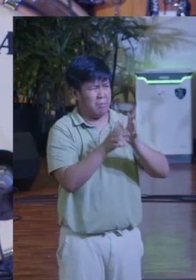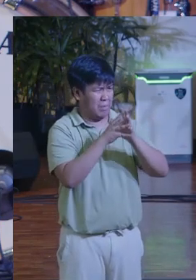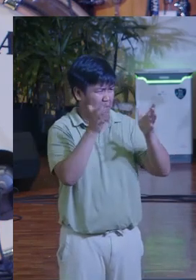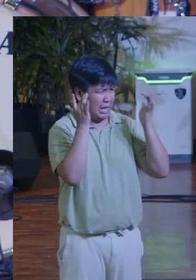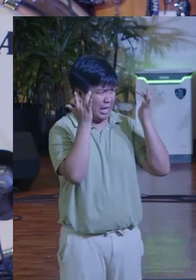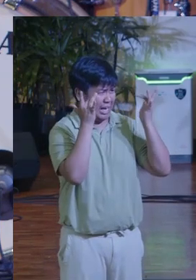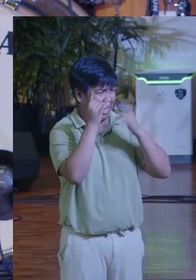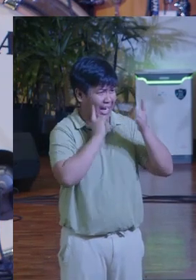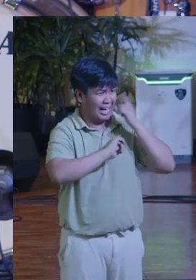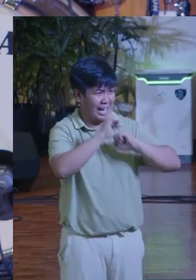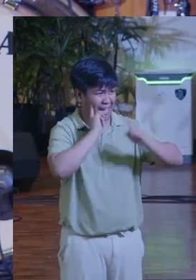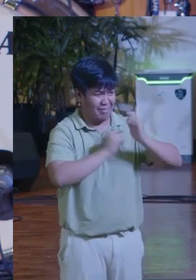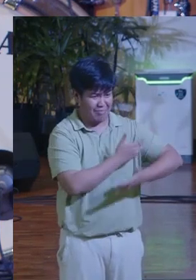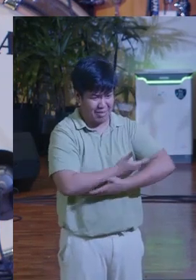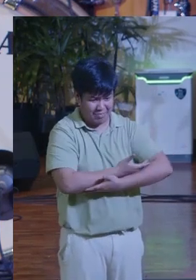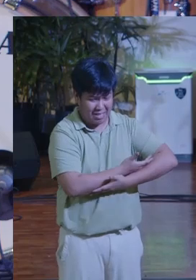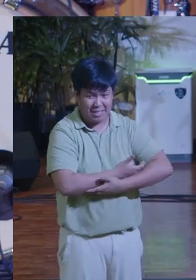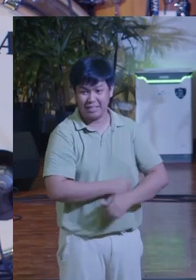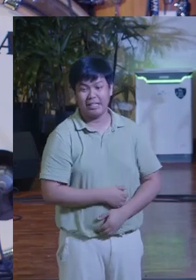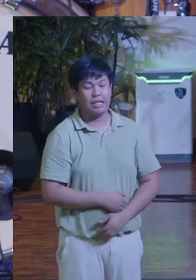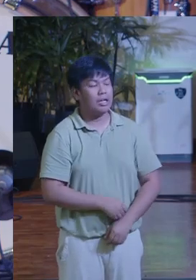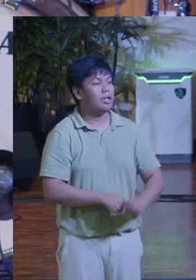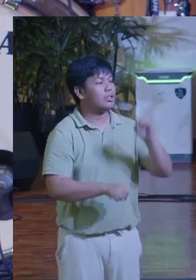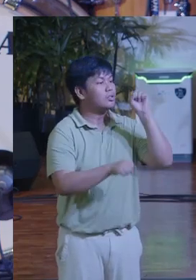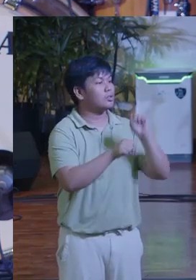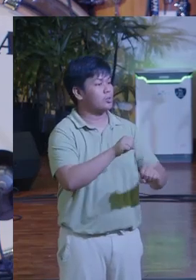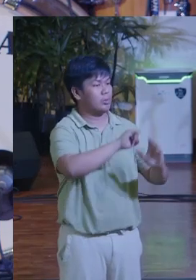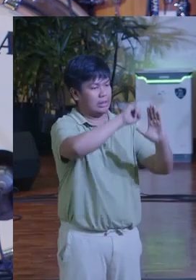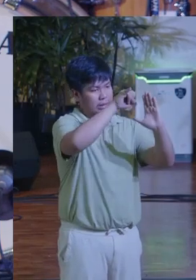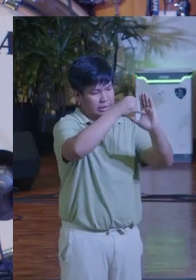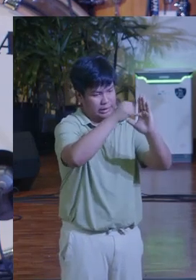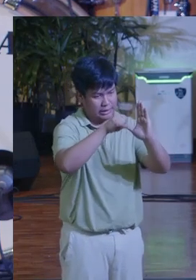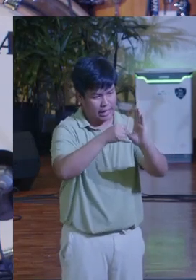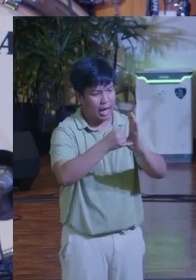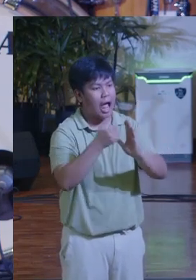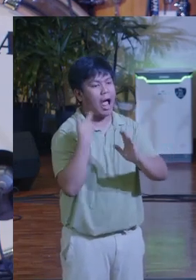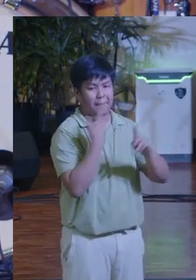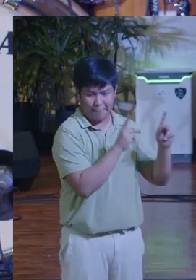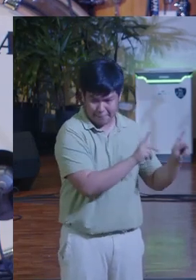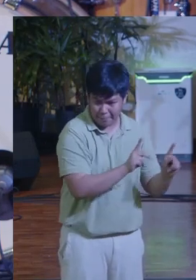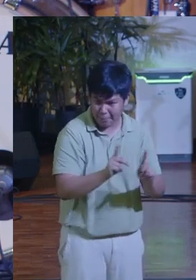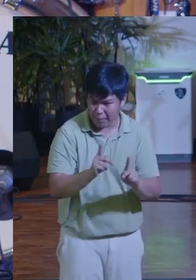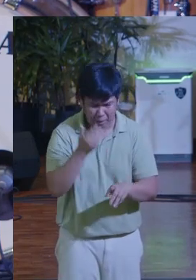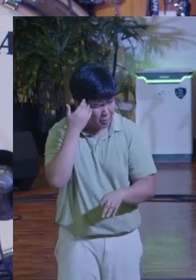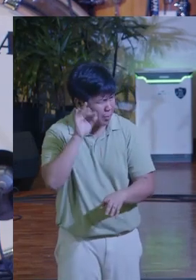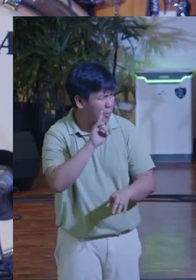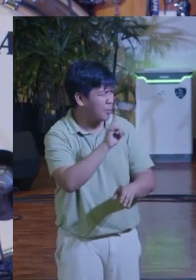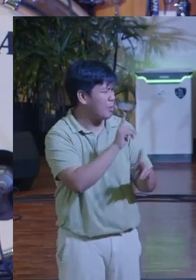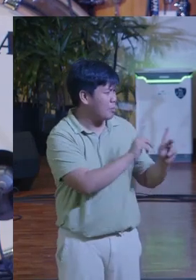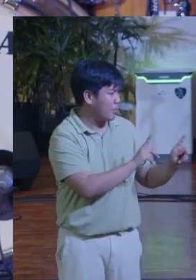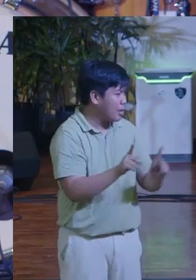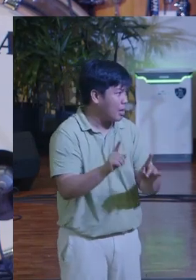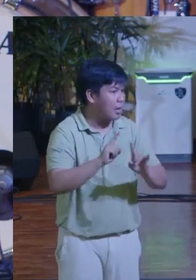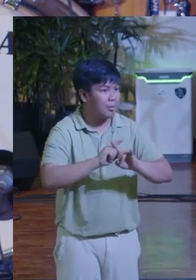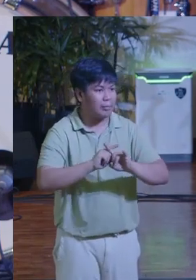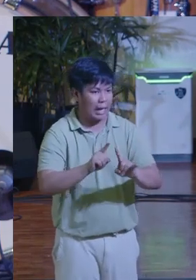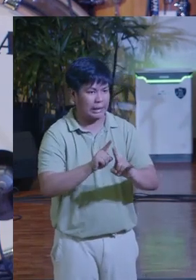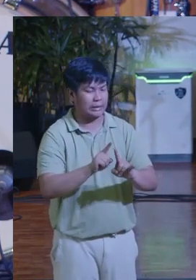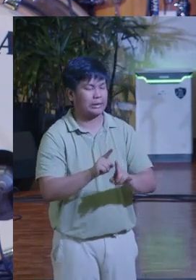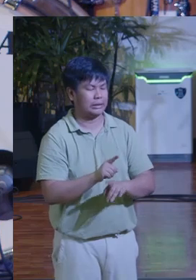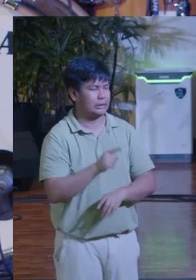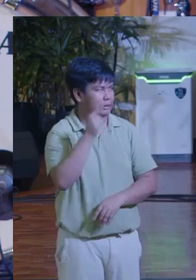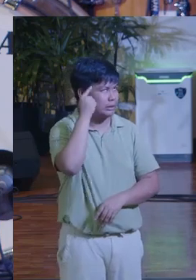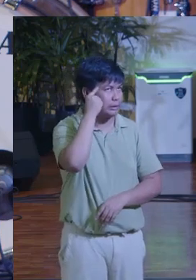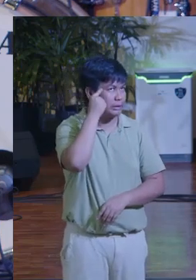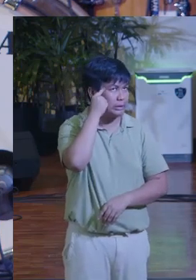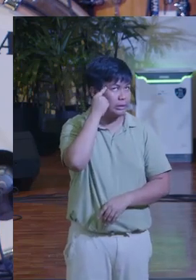So may plano si Jochebed. Hindi natin matiyak kung anong plano niya, pero inilagay niya